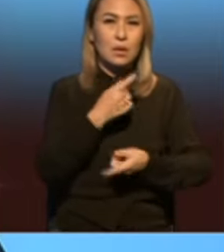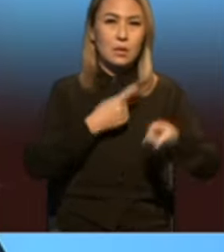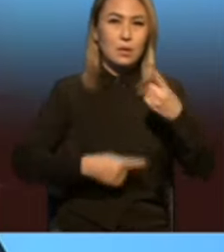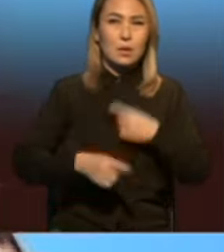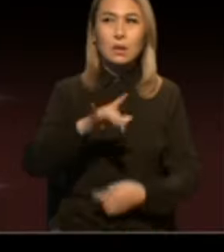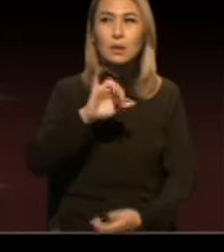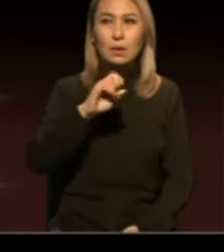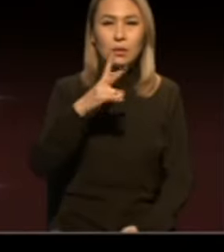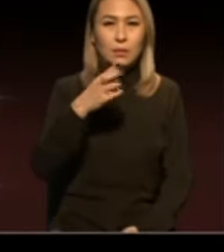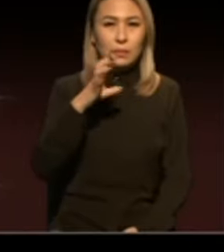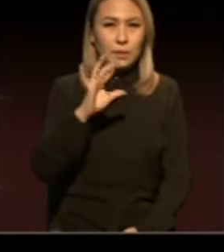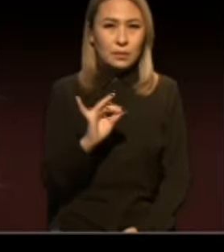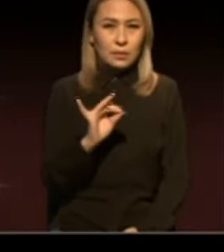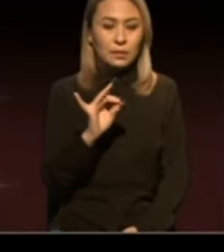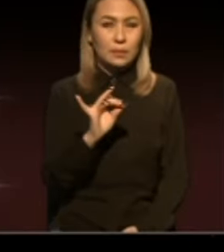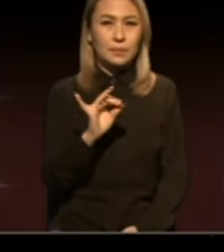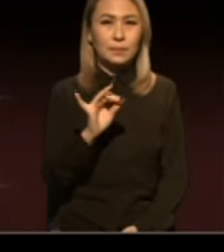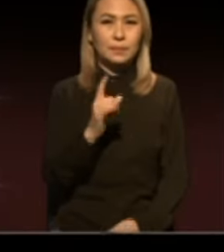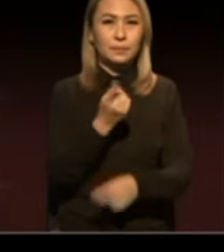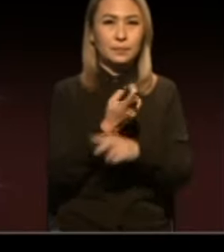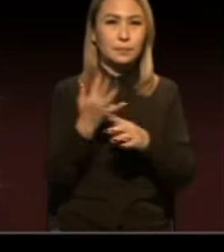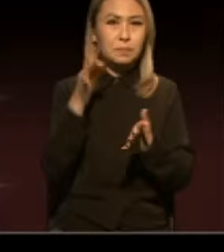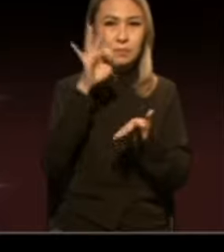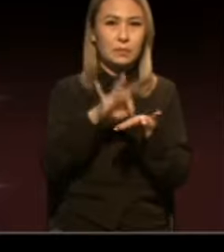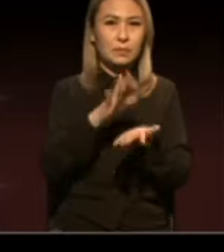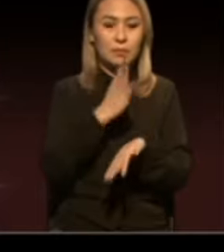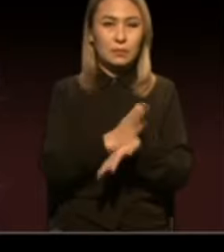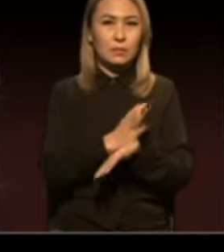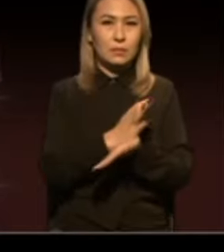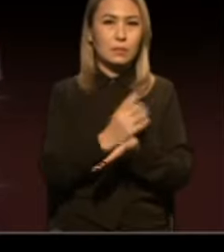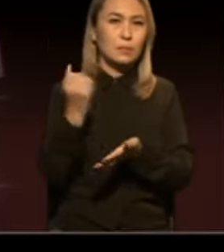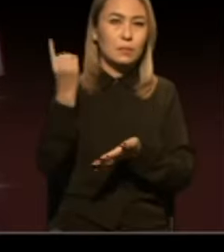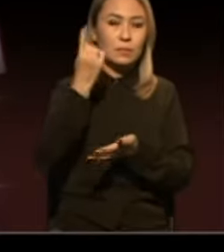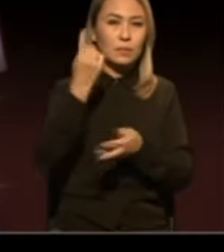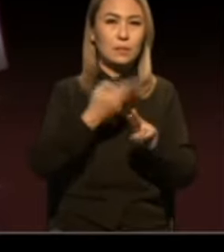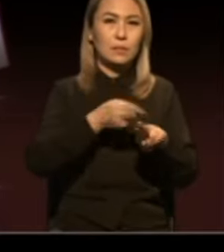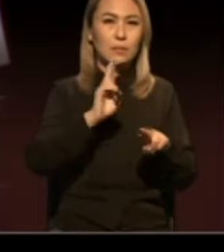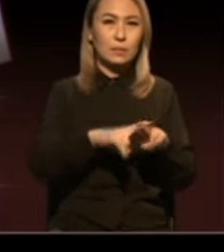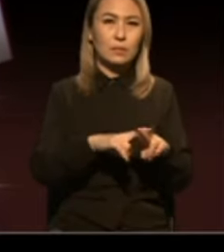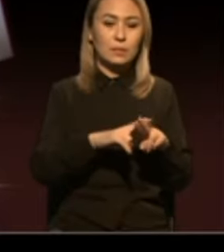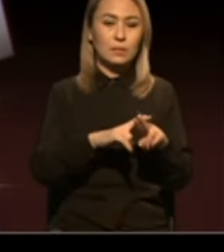менің ойымша осы қабылданған алфавиттің бірнеше мақсаты бар. Біріншіден бұл алфавит,